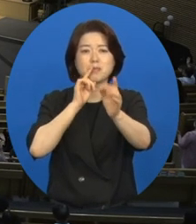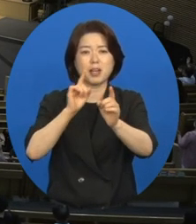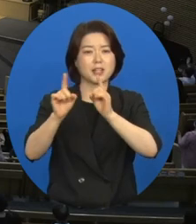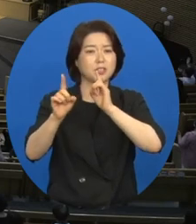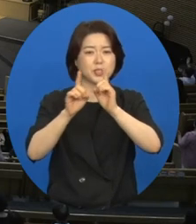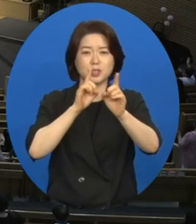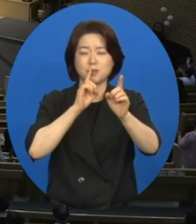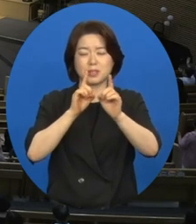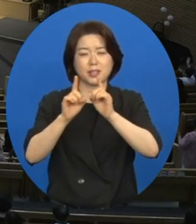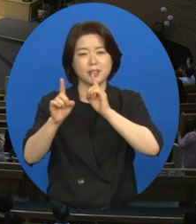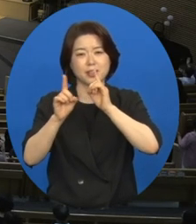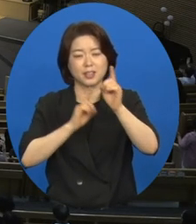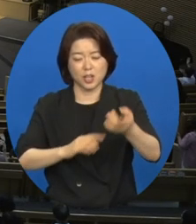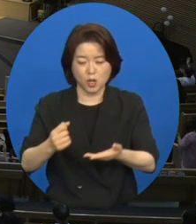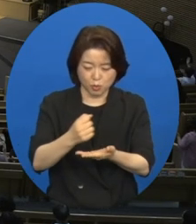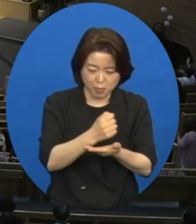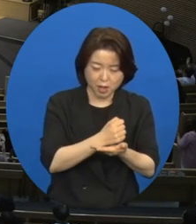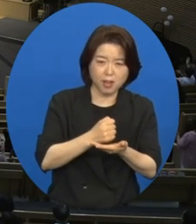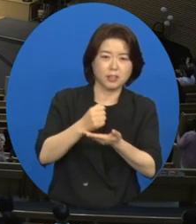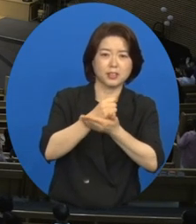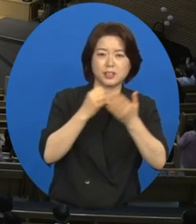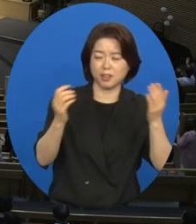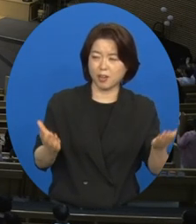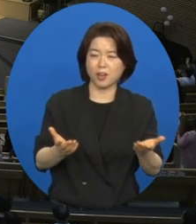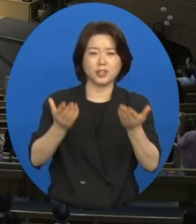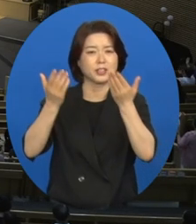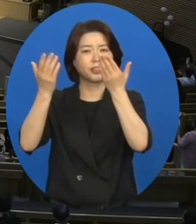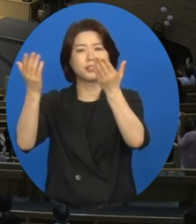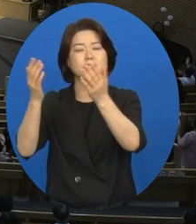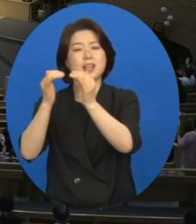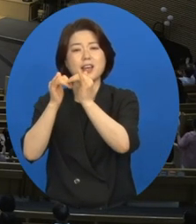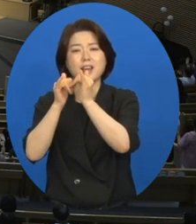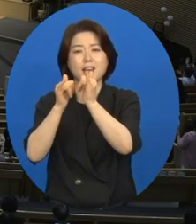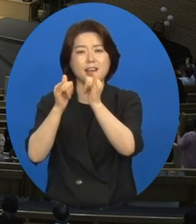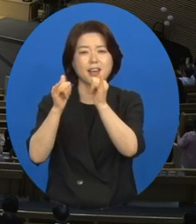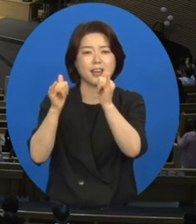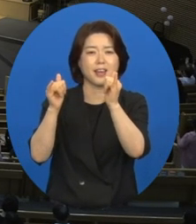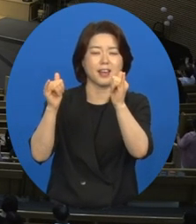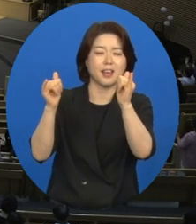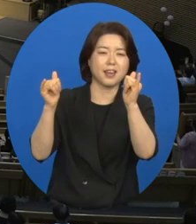하나님 말씀에 명을 거는 자